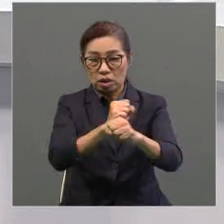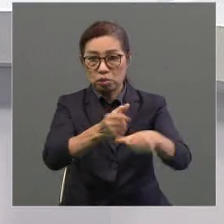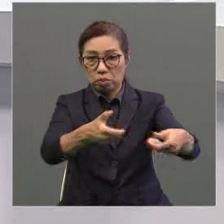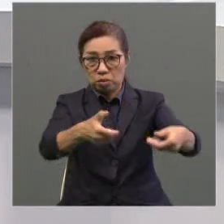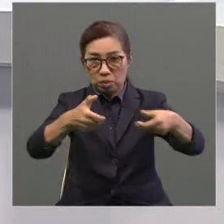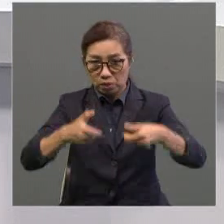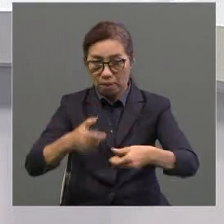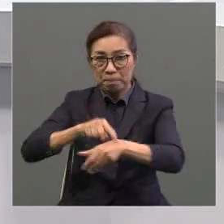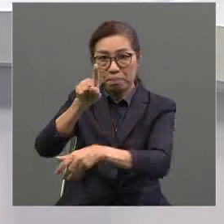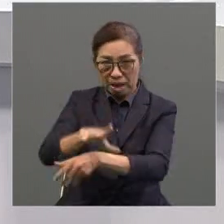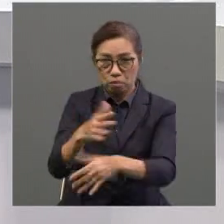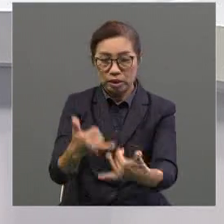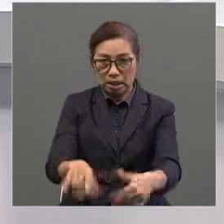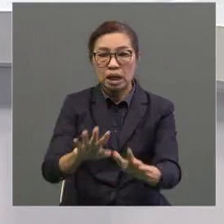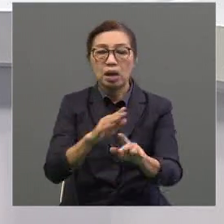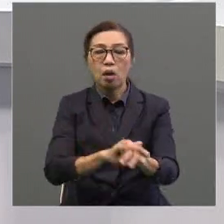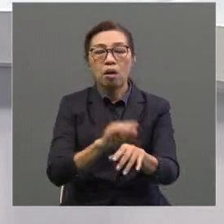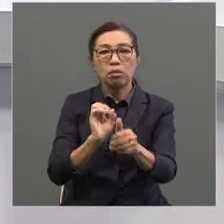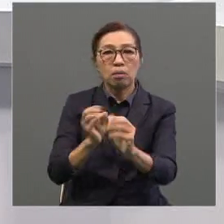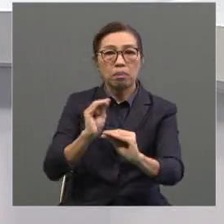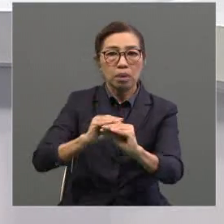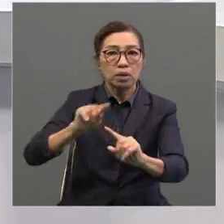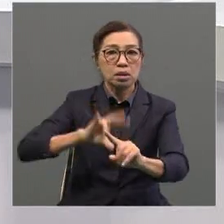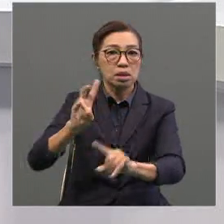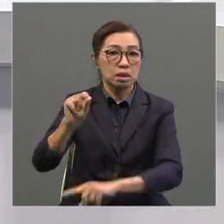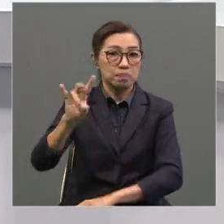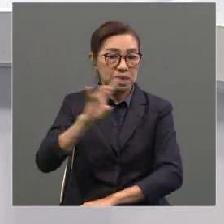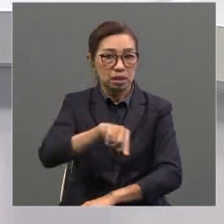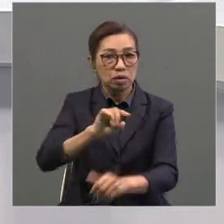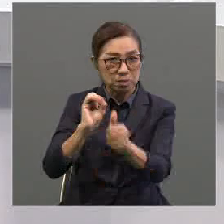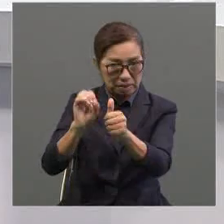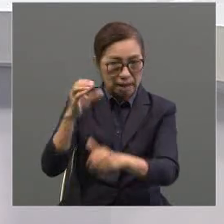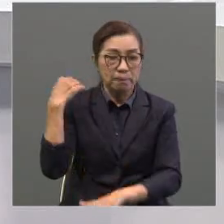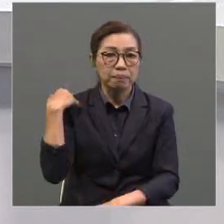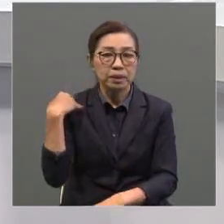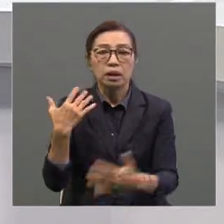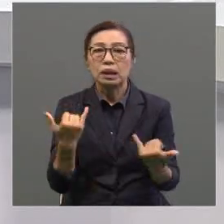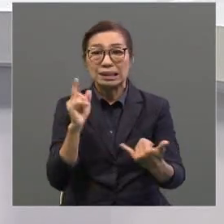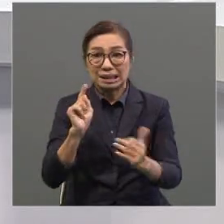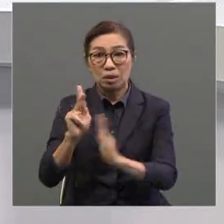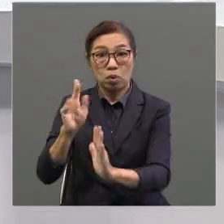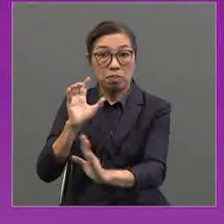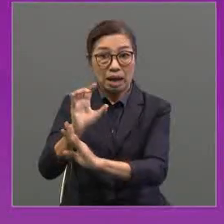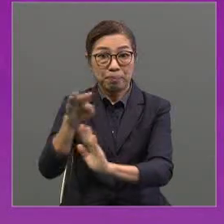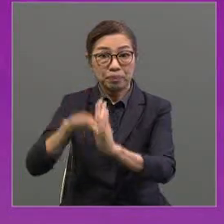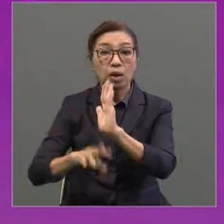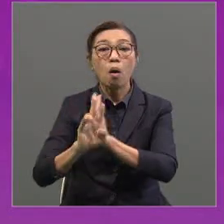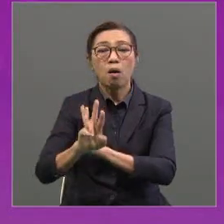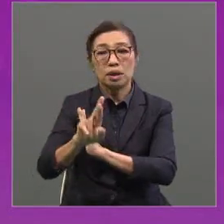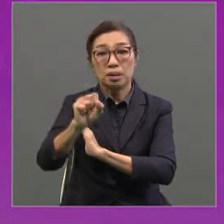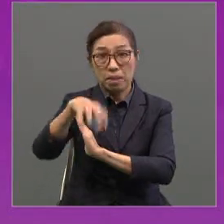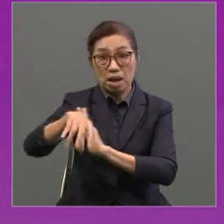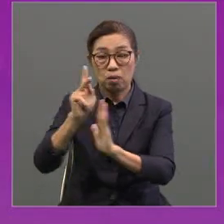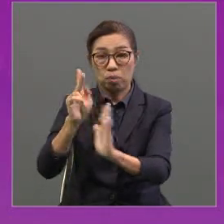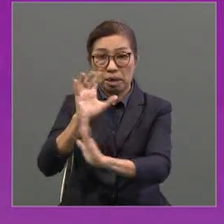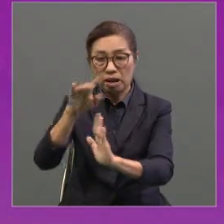รวมไปถึงข้อเสนอแนะในวันที่ 27กรกฎาคมนี้ด้วยพร้อมยืนยันนะครับว่าตามข้อบังคับการประชุมสภาผู้แทนราษฎร